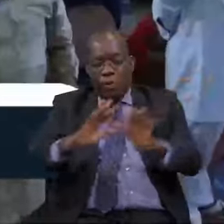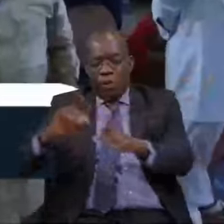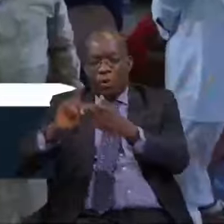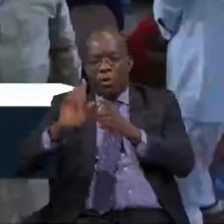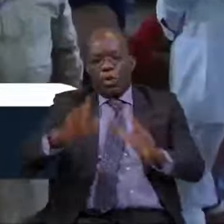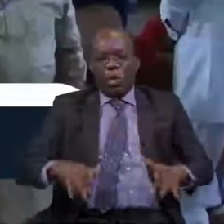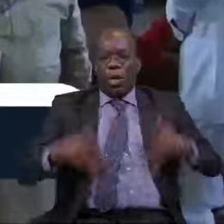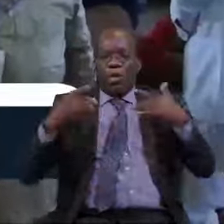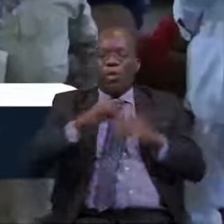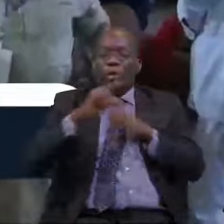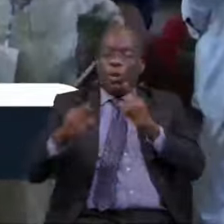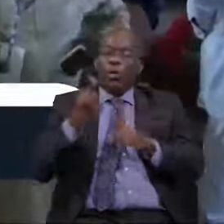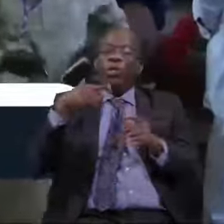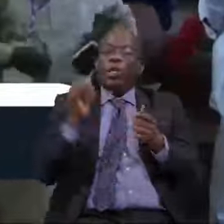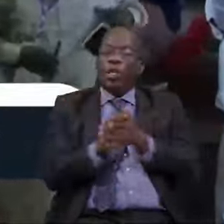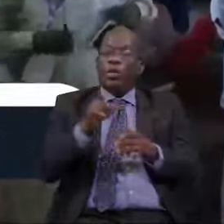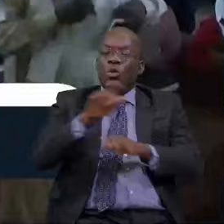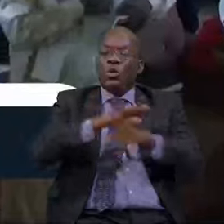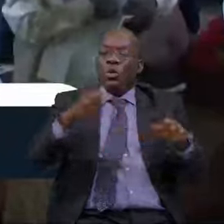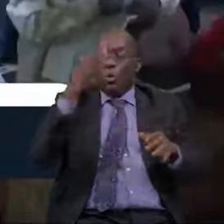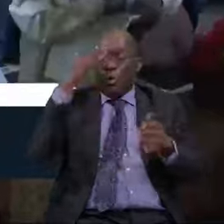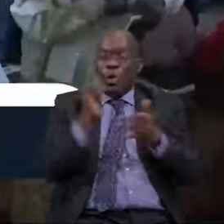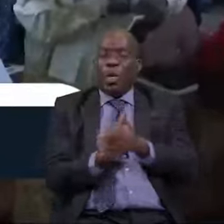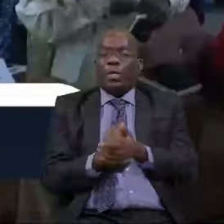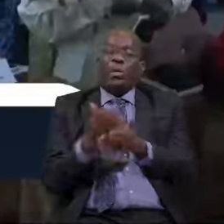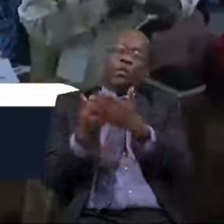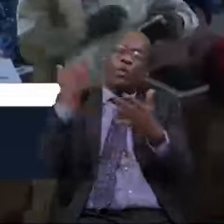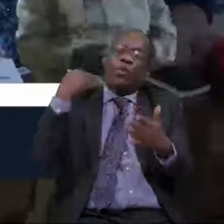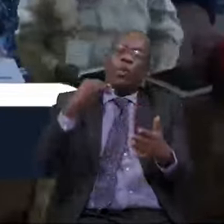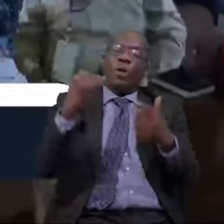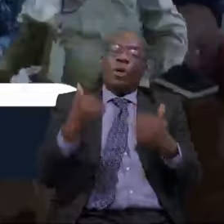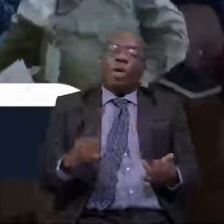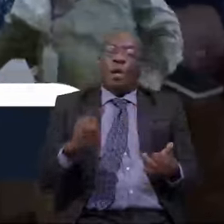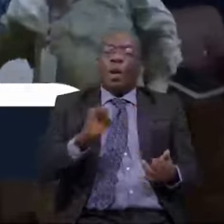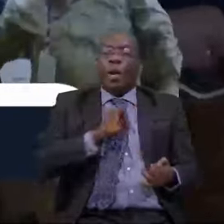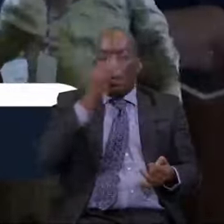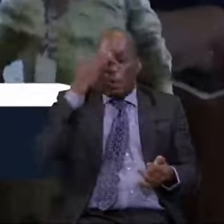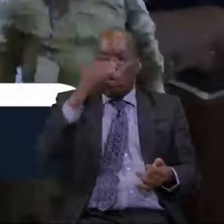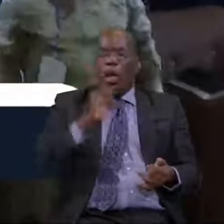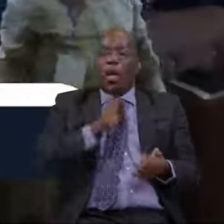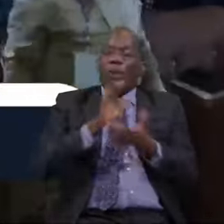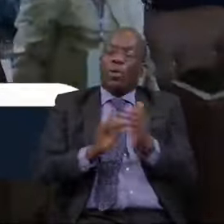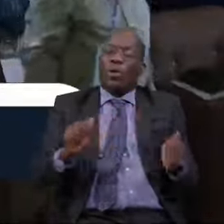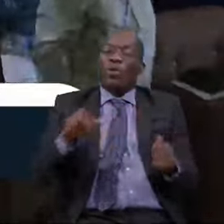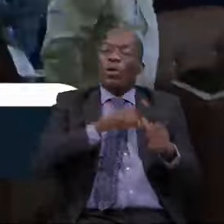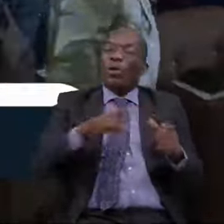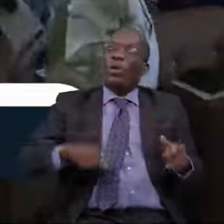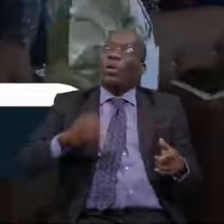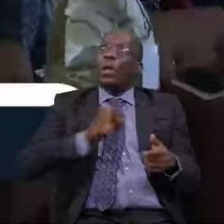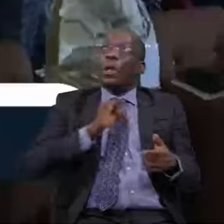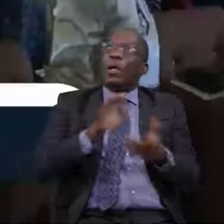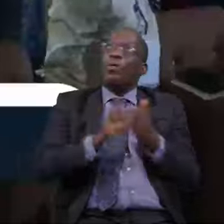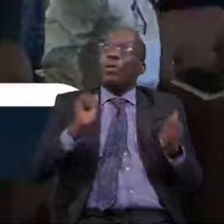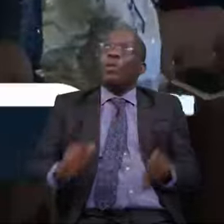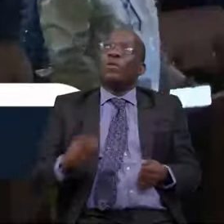que je ne connaissais pas maintenant, je sais, je crois. Parlez au Seigneur. Seigneur, je te crois. Je me